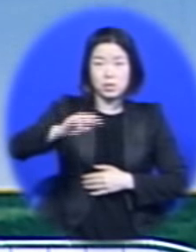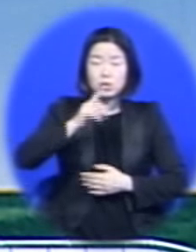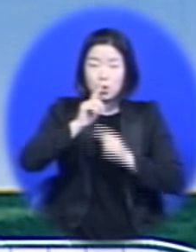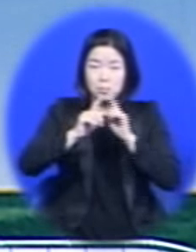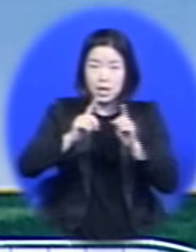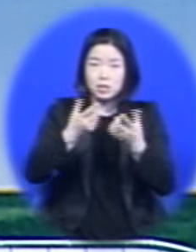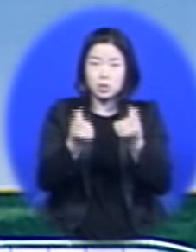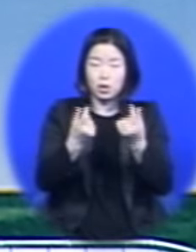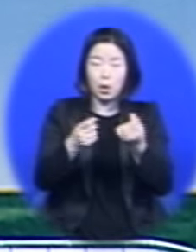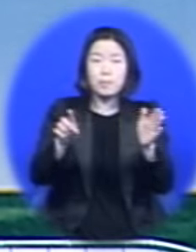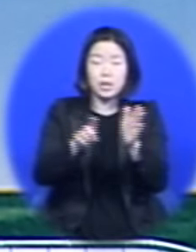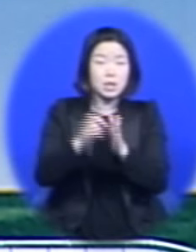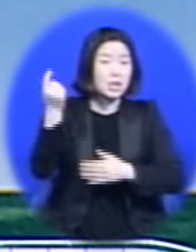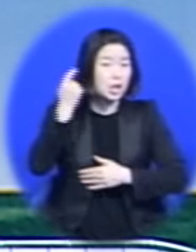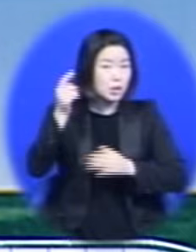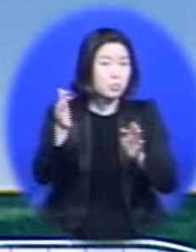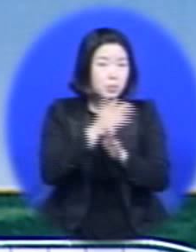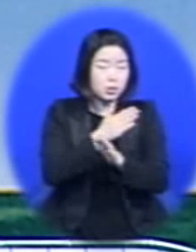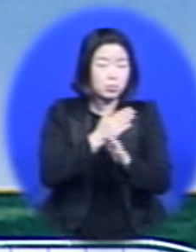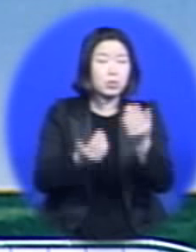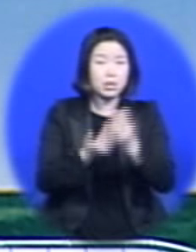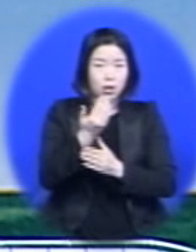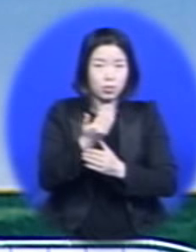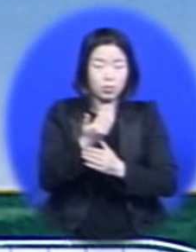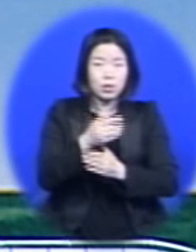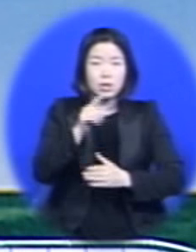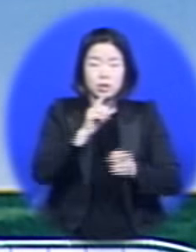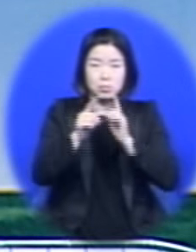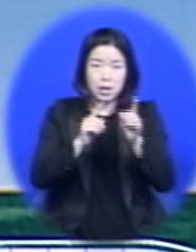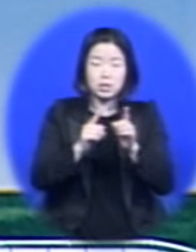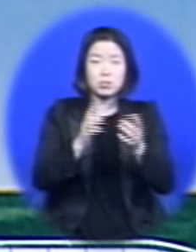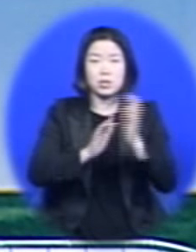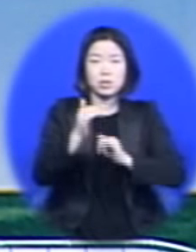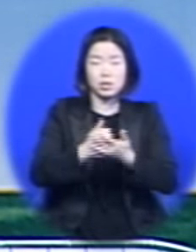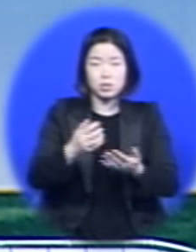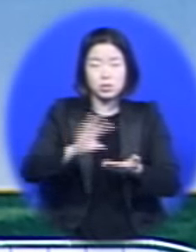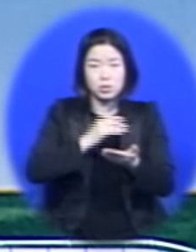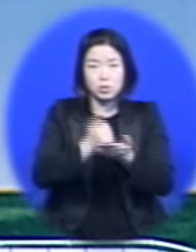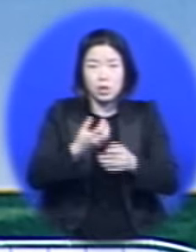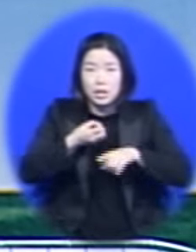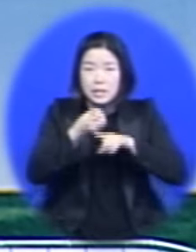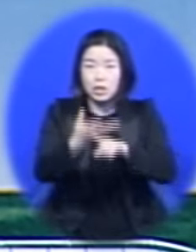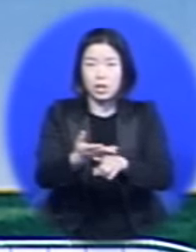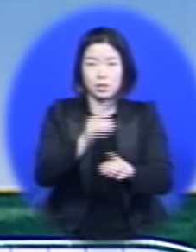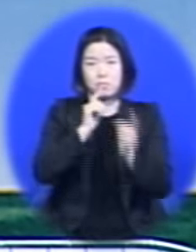믿음이 들음에서 나는 거, 그 말씀은 예수 그리스도를 전하는 말씀이라고